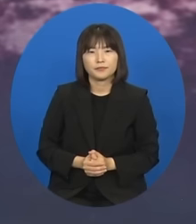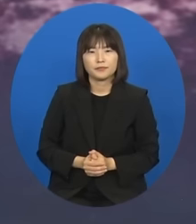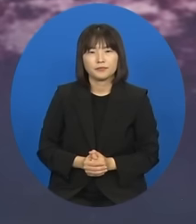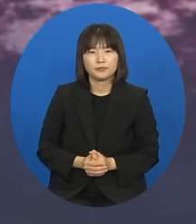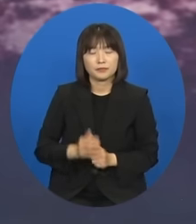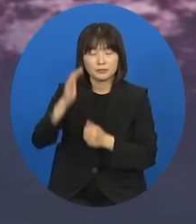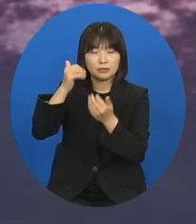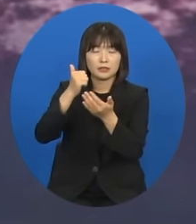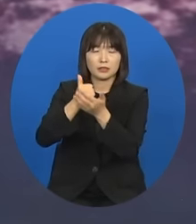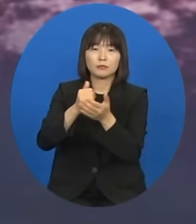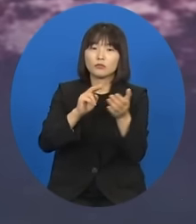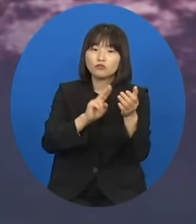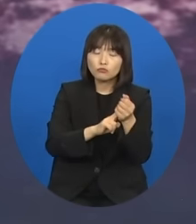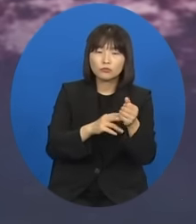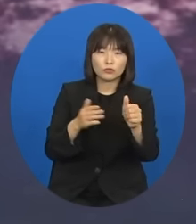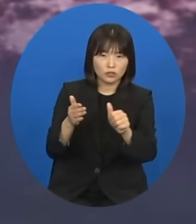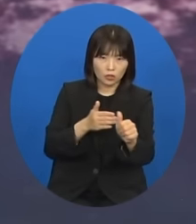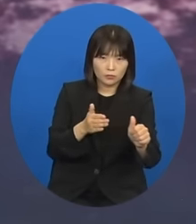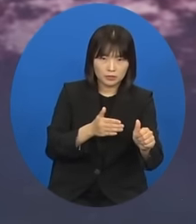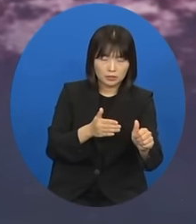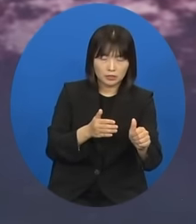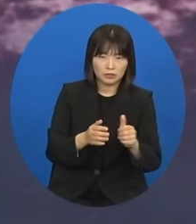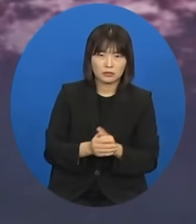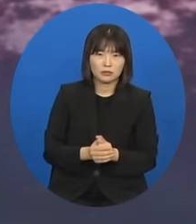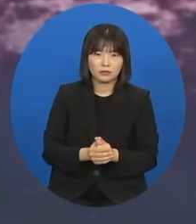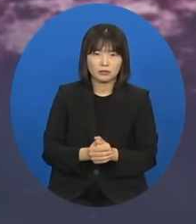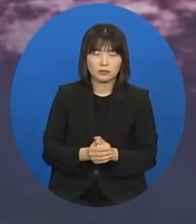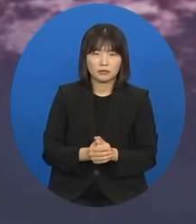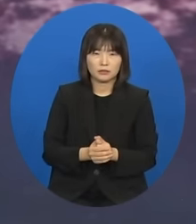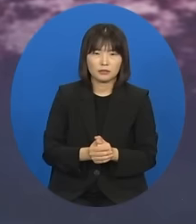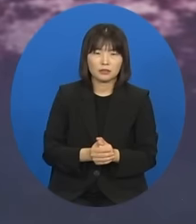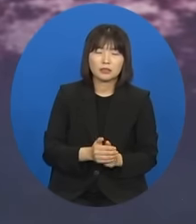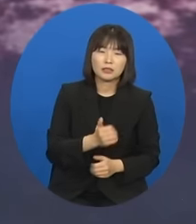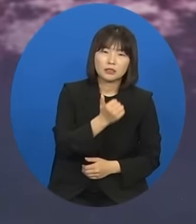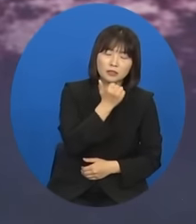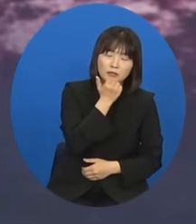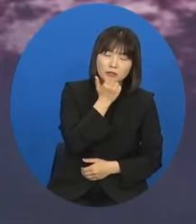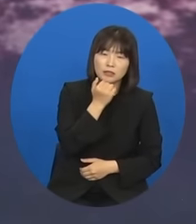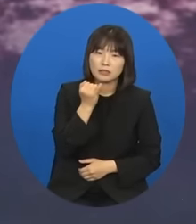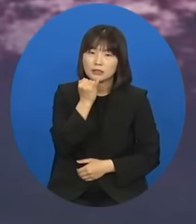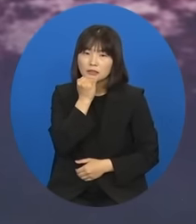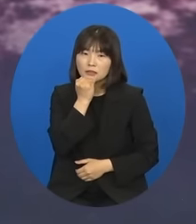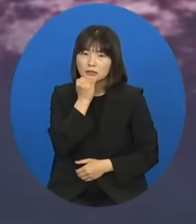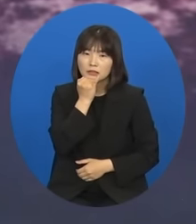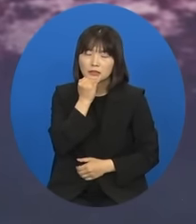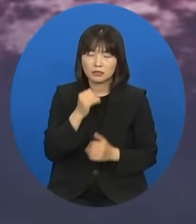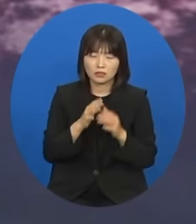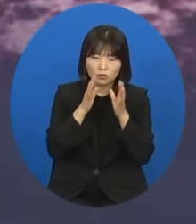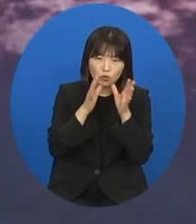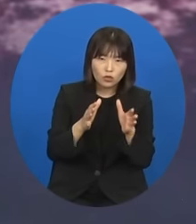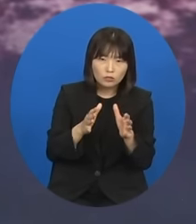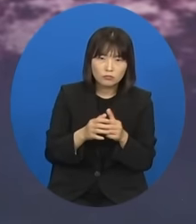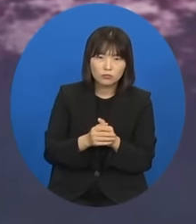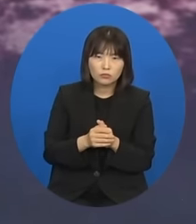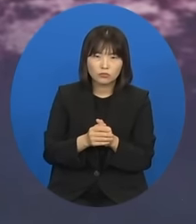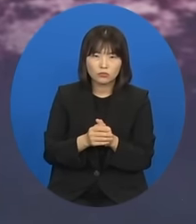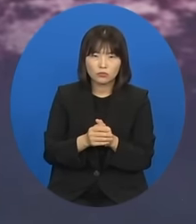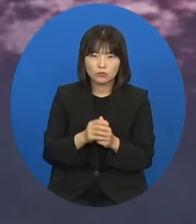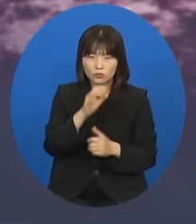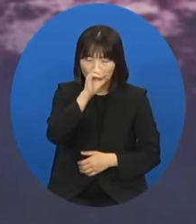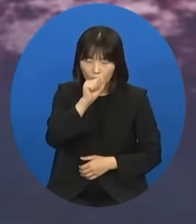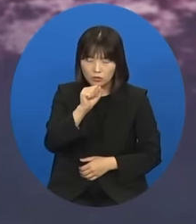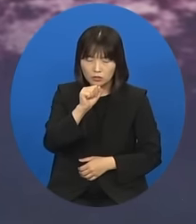어 리브가와 야곱의 속임수를 결코 정당하지 않아요 왜냐면이 속임수 때문에 리브가 고통을 당하고